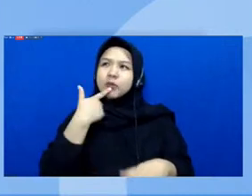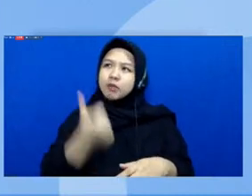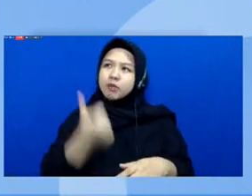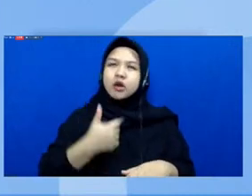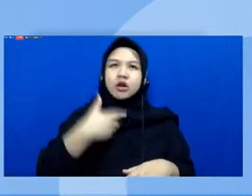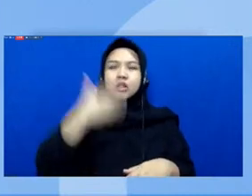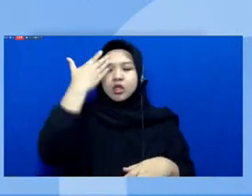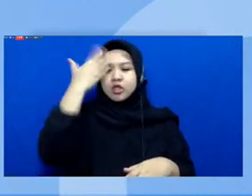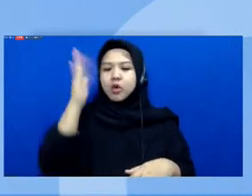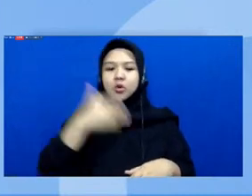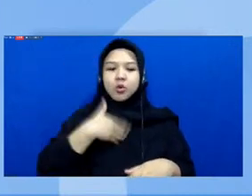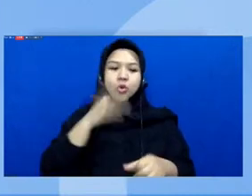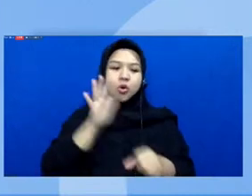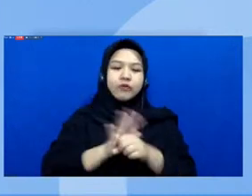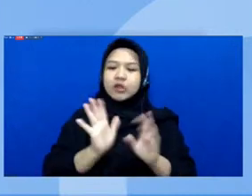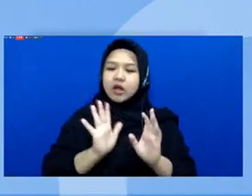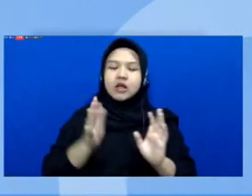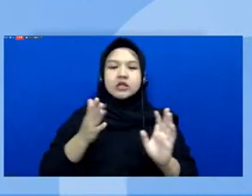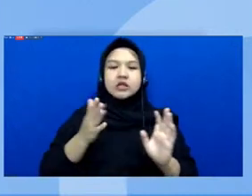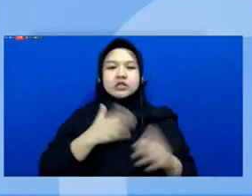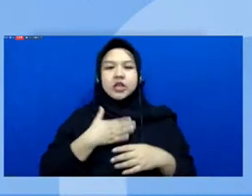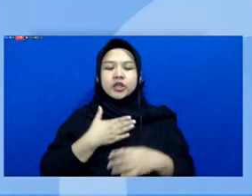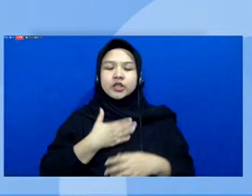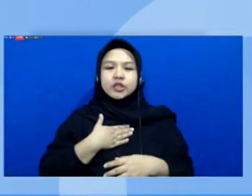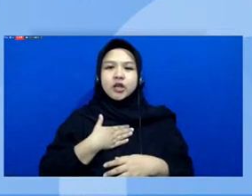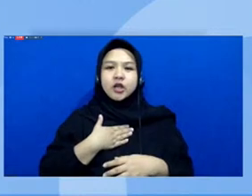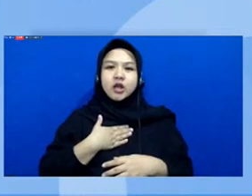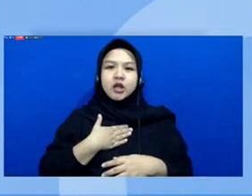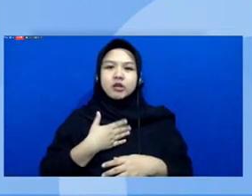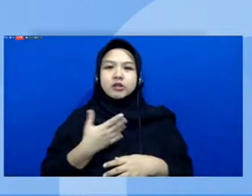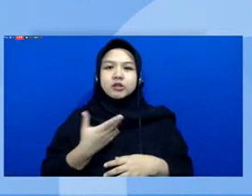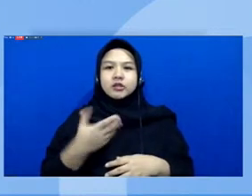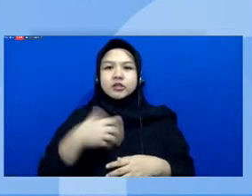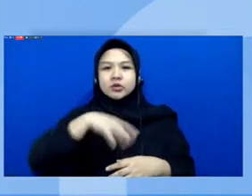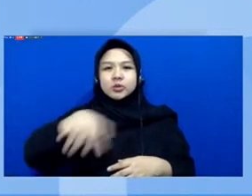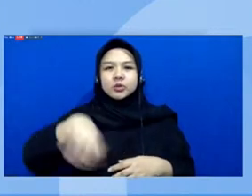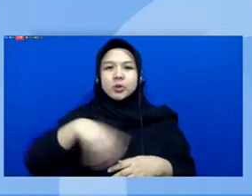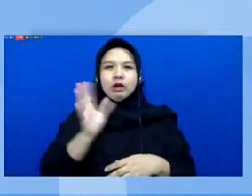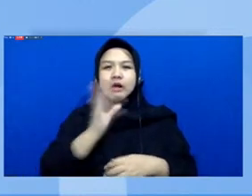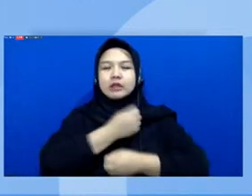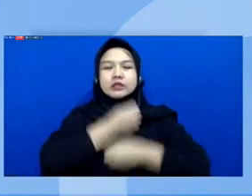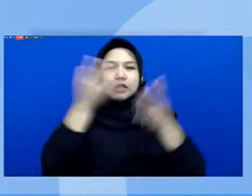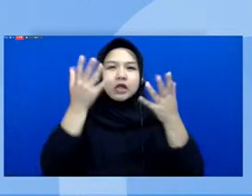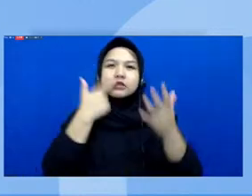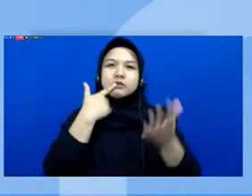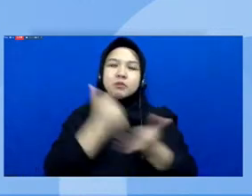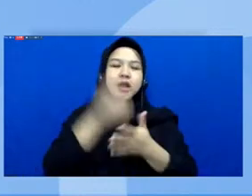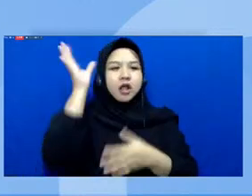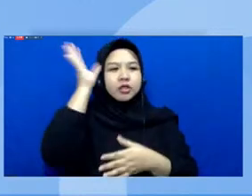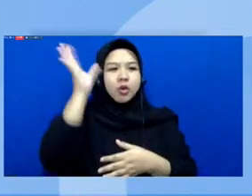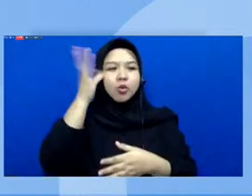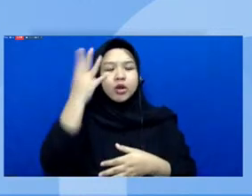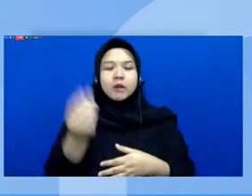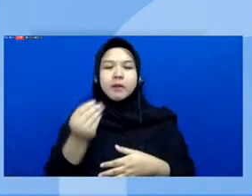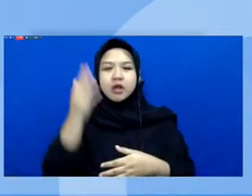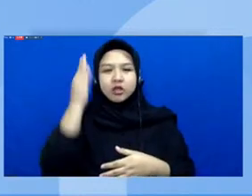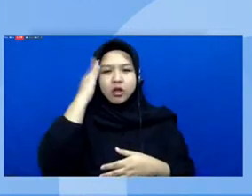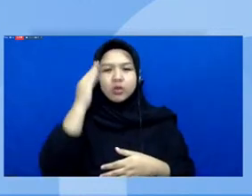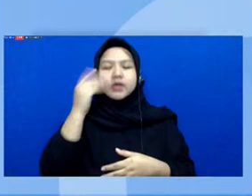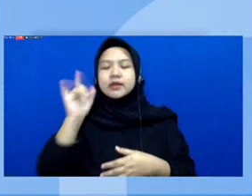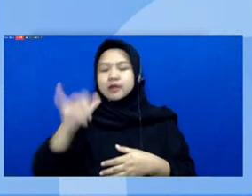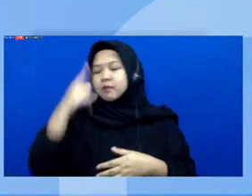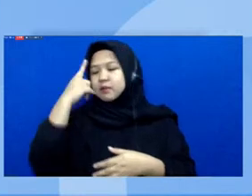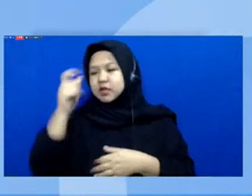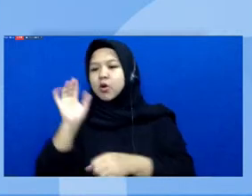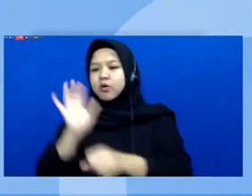saya COVID apa enggak gitu. Saya in the apa zona uncertain aja lah. Lebih baik nggak tahu daripada tahu. Dia percaya ada COVID,